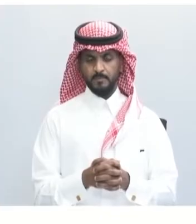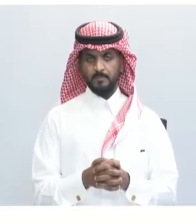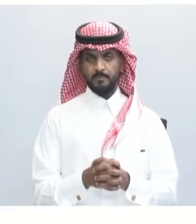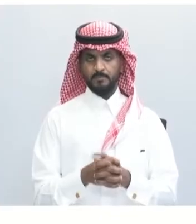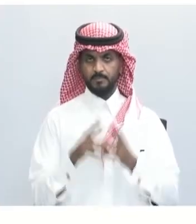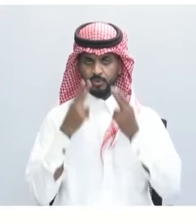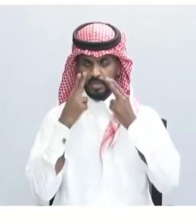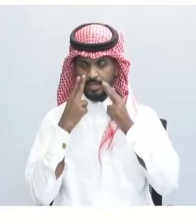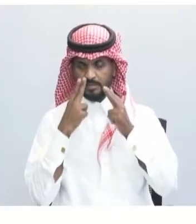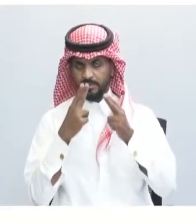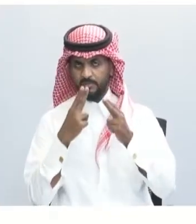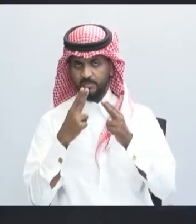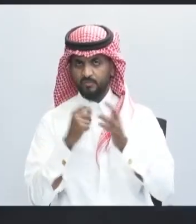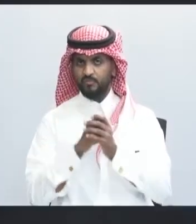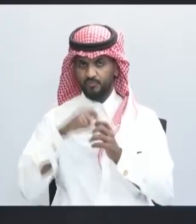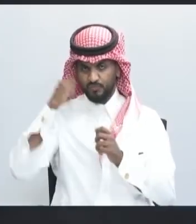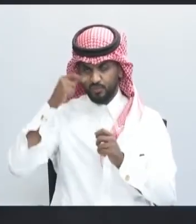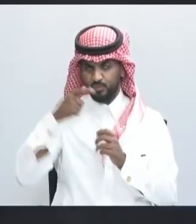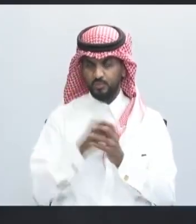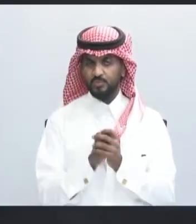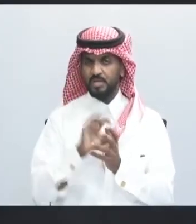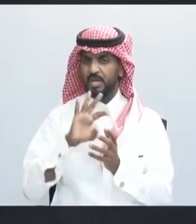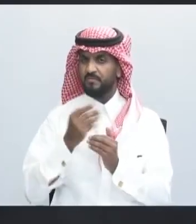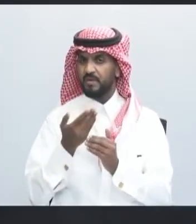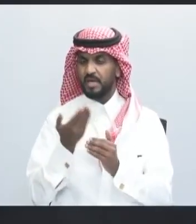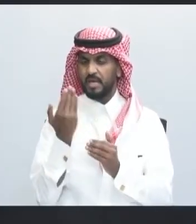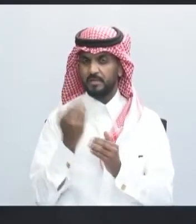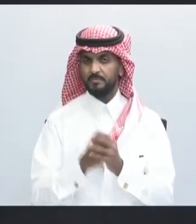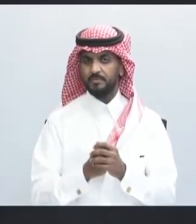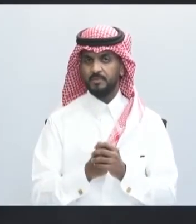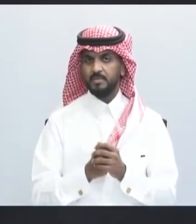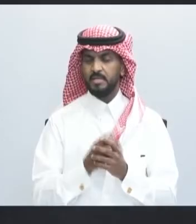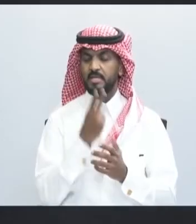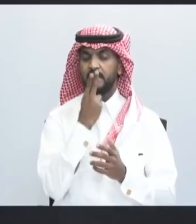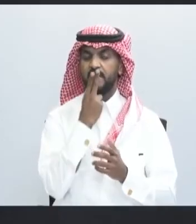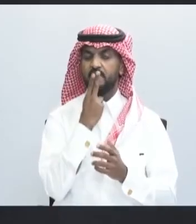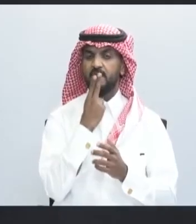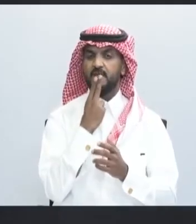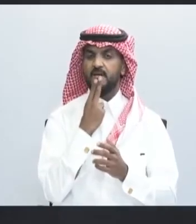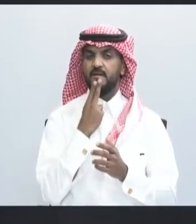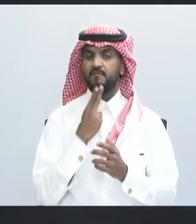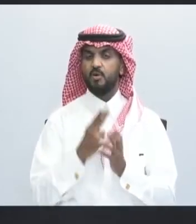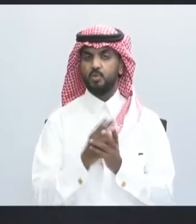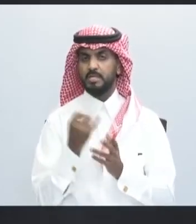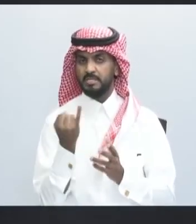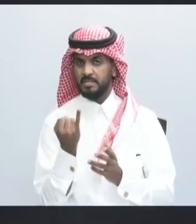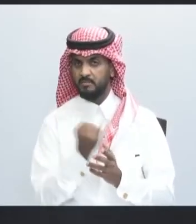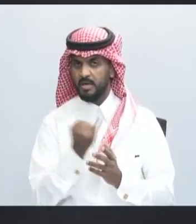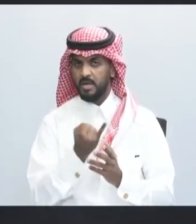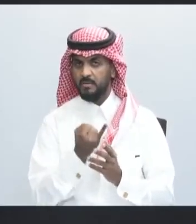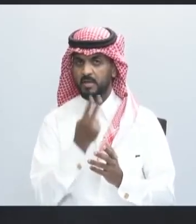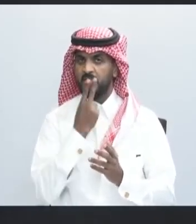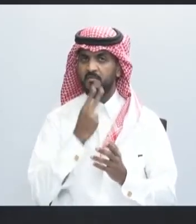شاهدنا في هذا المقطع كيف كان لي النظافه اهتمام بين نظافه المدرسه